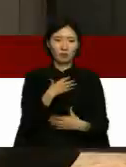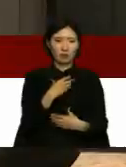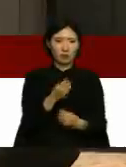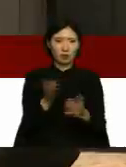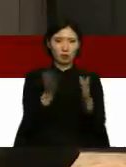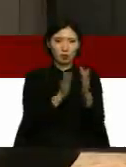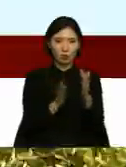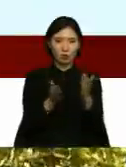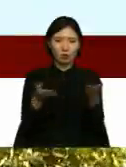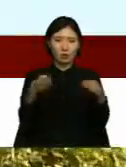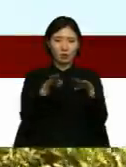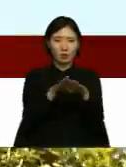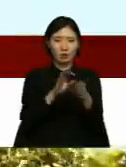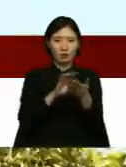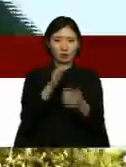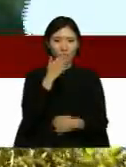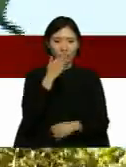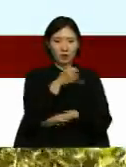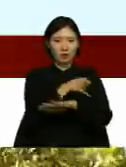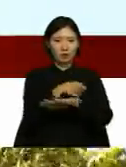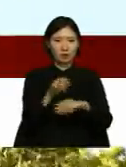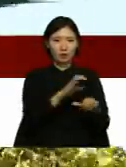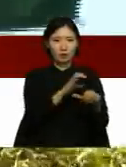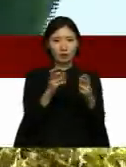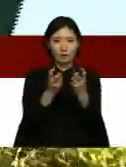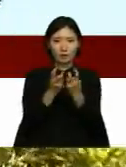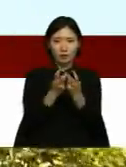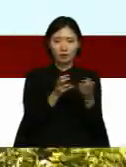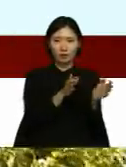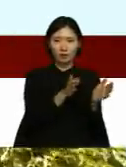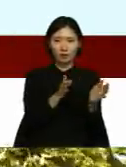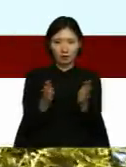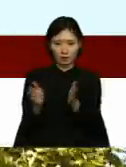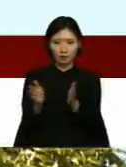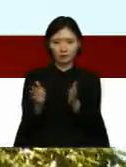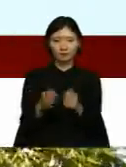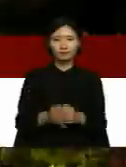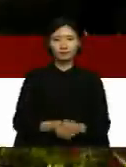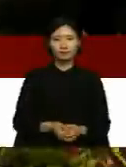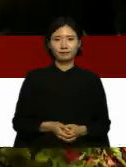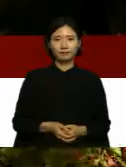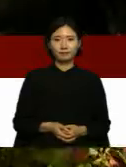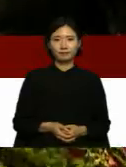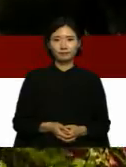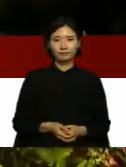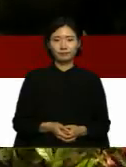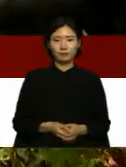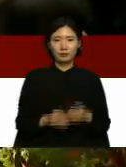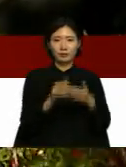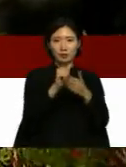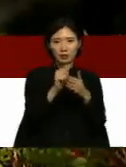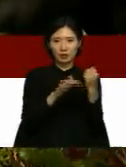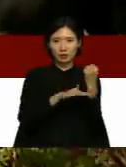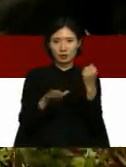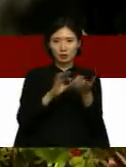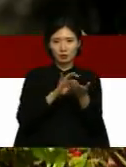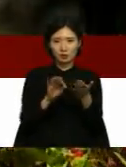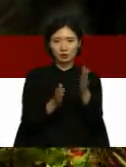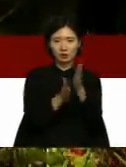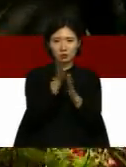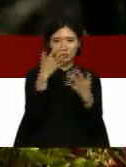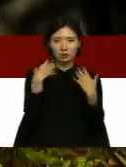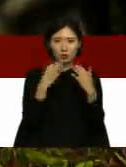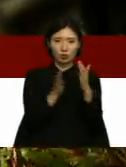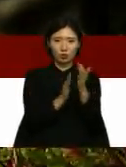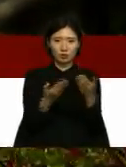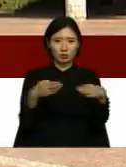공공기관을 이용할 수 있는 디자인 활용 방안이 마련될 예정으로 알려졌습니다 가이드라인 적용은 시청 등